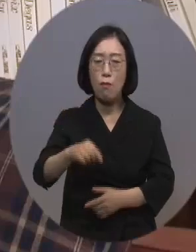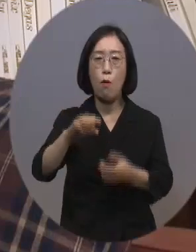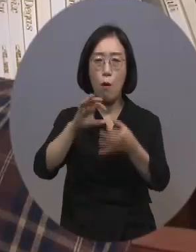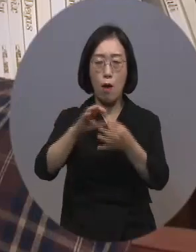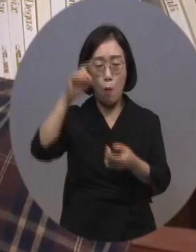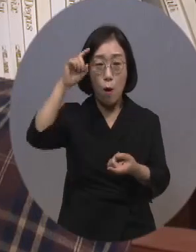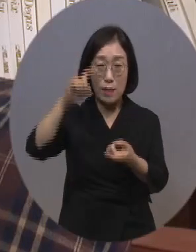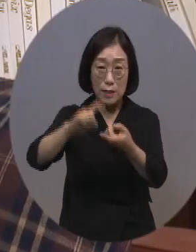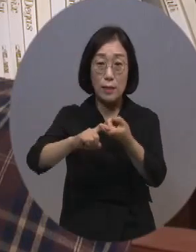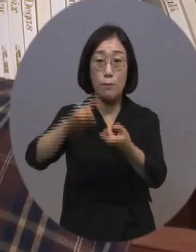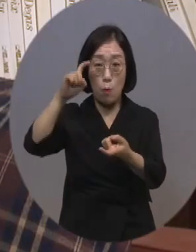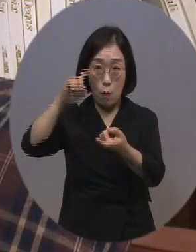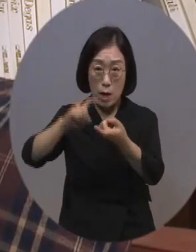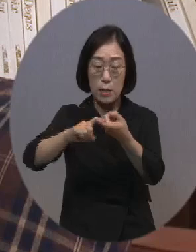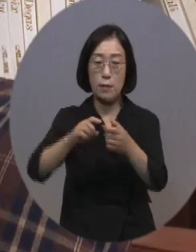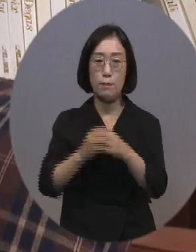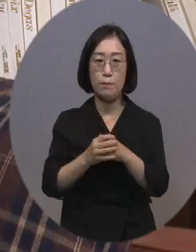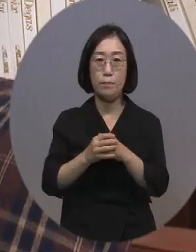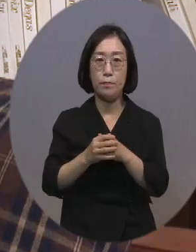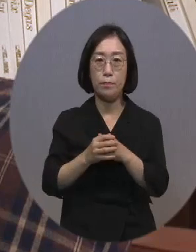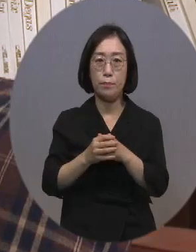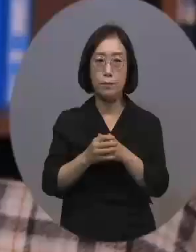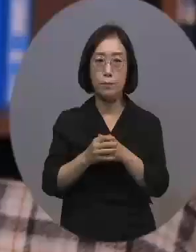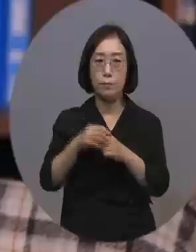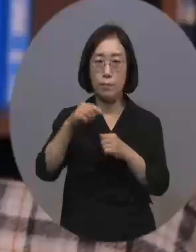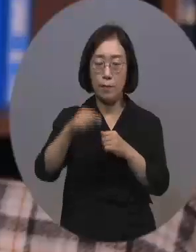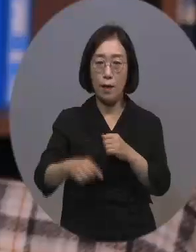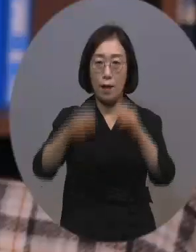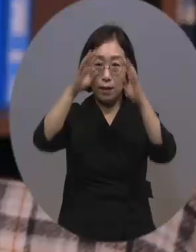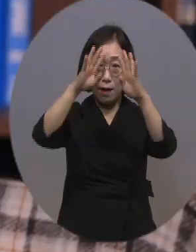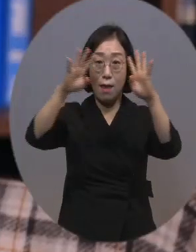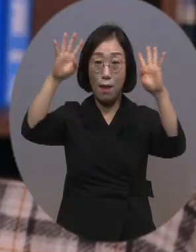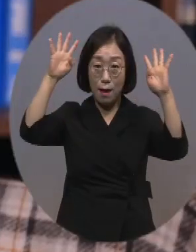되고 제가 대학교를 다니면서